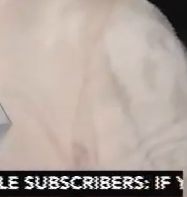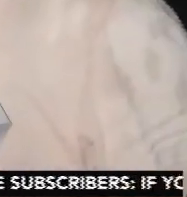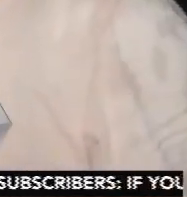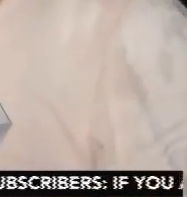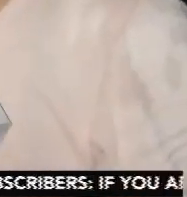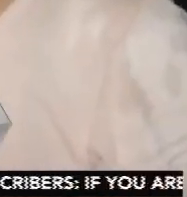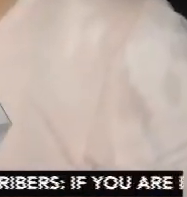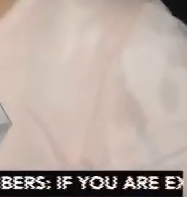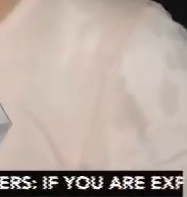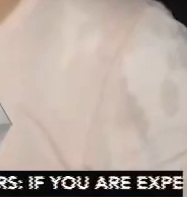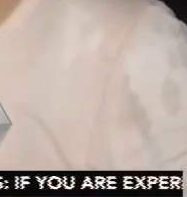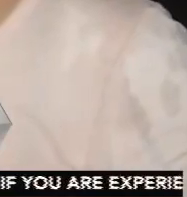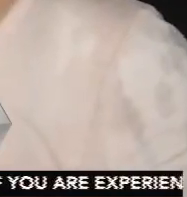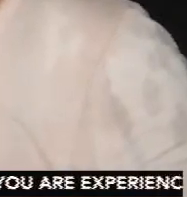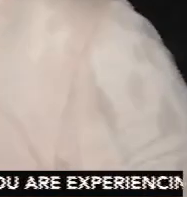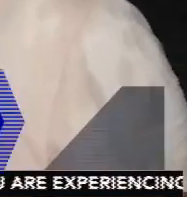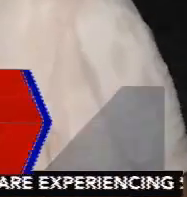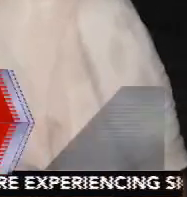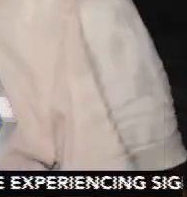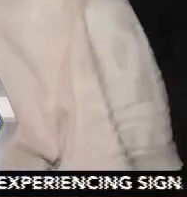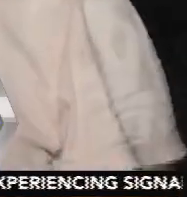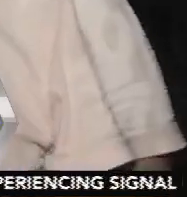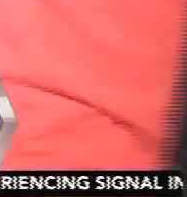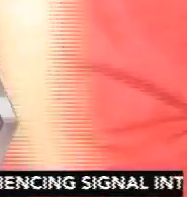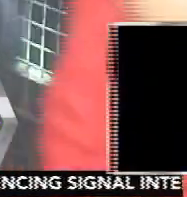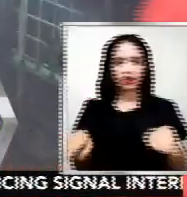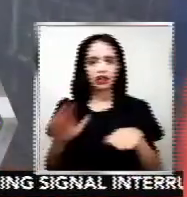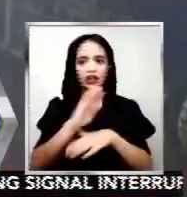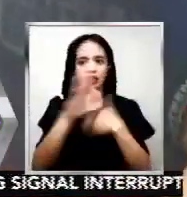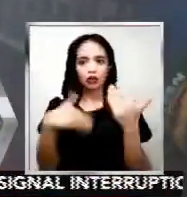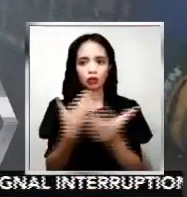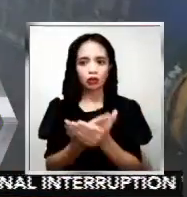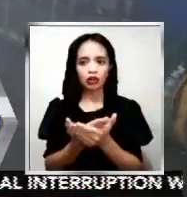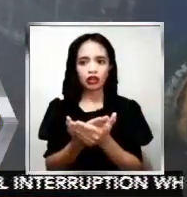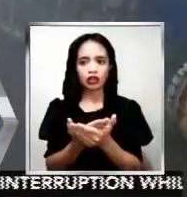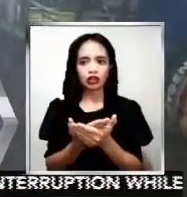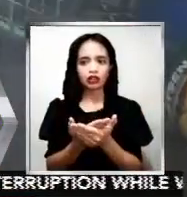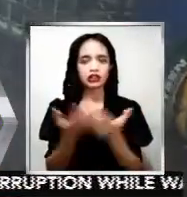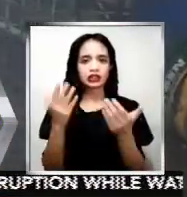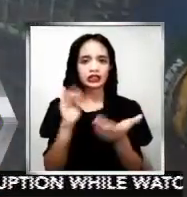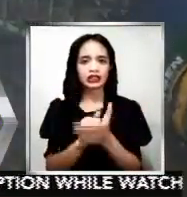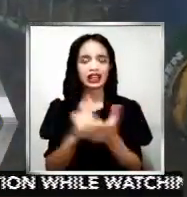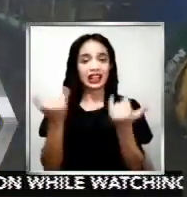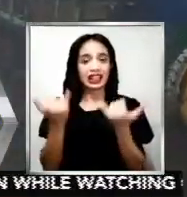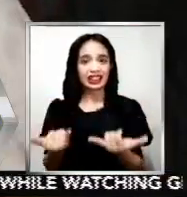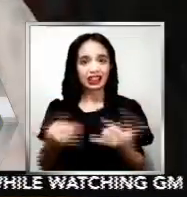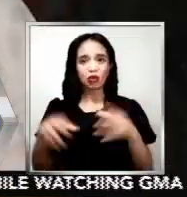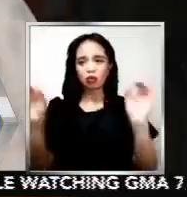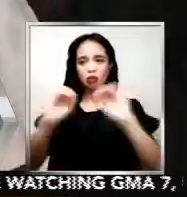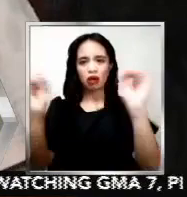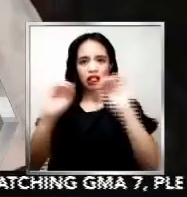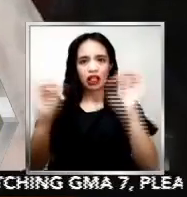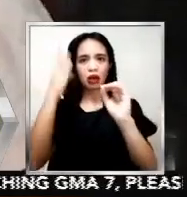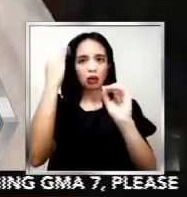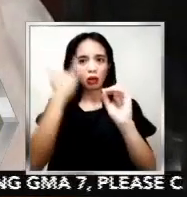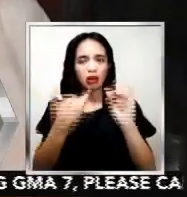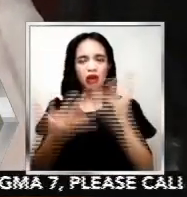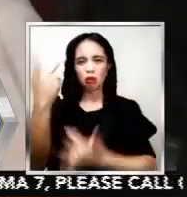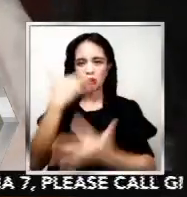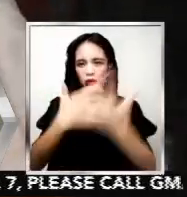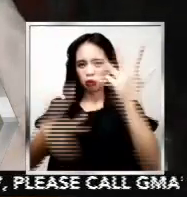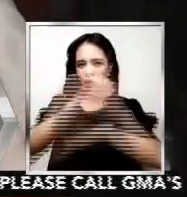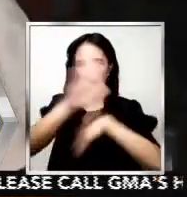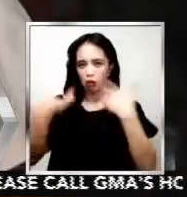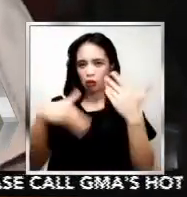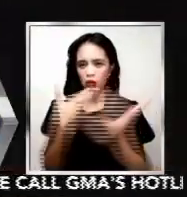ng Pasko, may lahatag kami po sa lamisa namin. Eh ngayon po wala na po eh, kasi tupok na po lahat ng pinalaman na po ng apoy, lahat